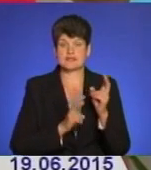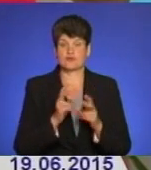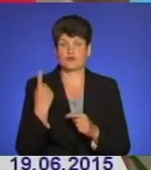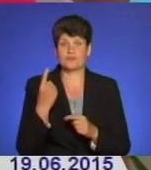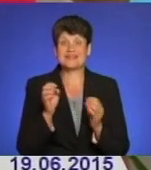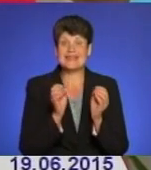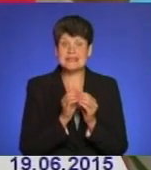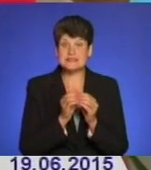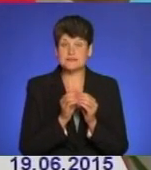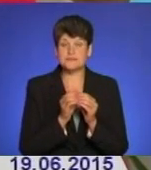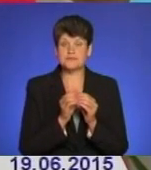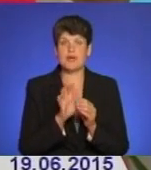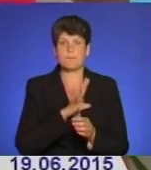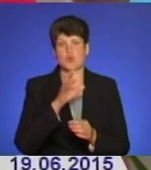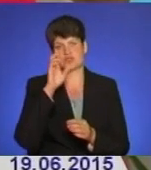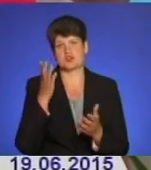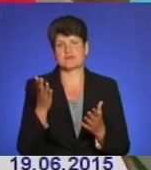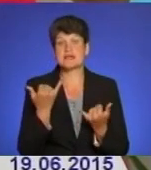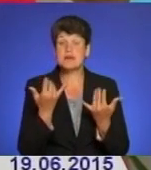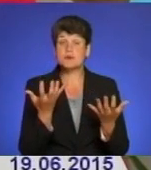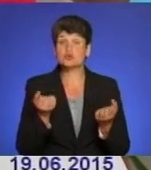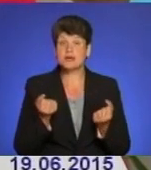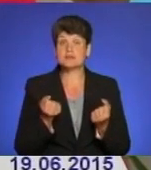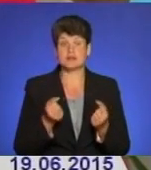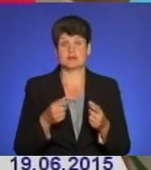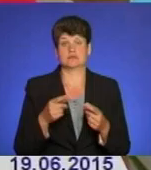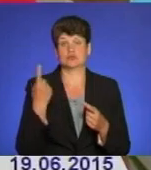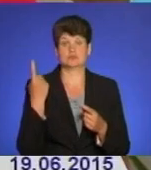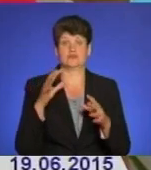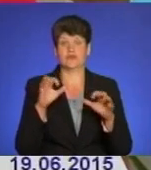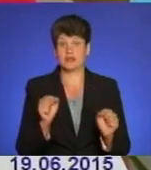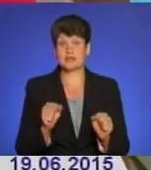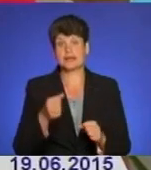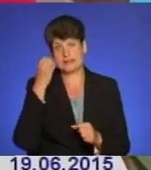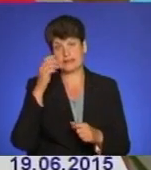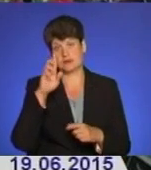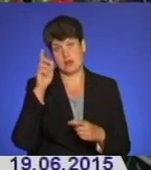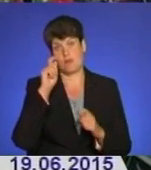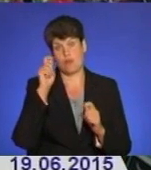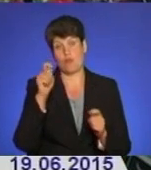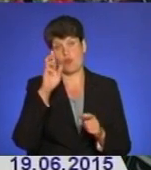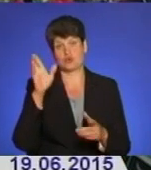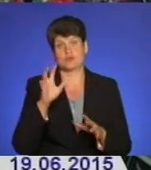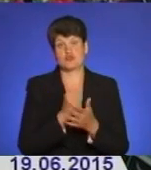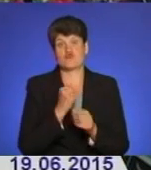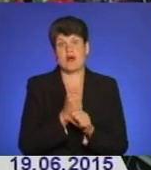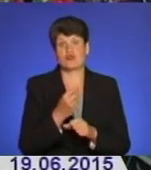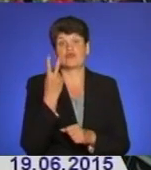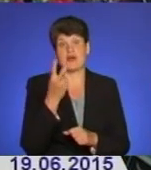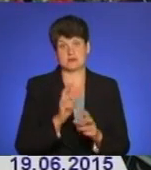області. 10. Вони були державні. Зараз ми отримали ефективного власника. І дай Бог, щоб працювало 2 заводи в області.